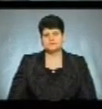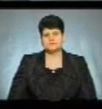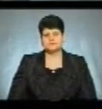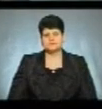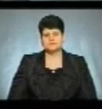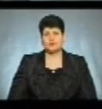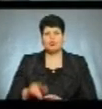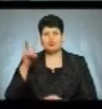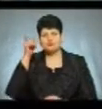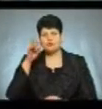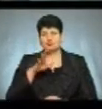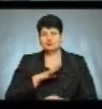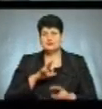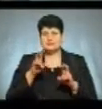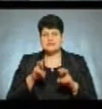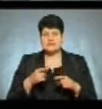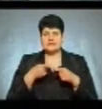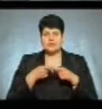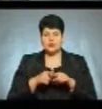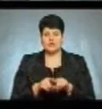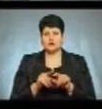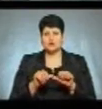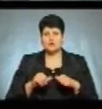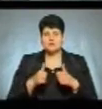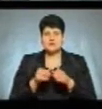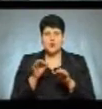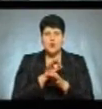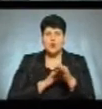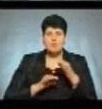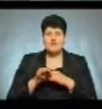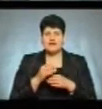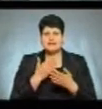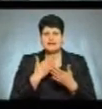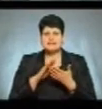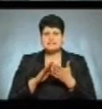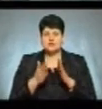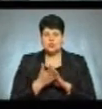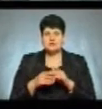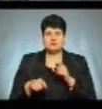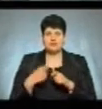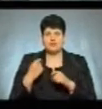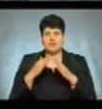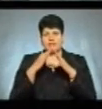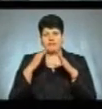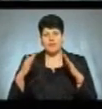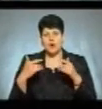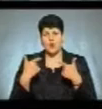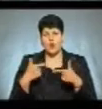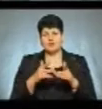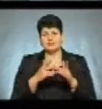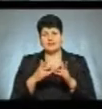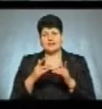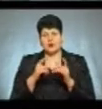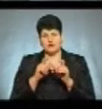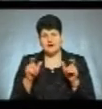У Чорткові відбулося засідання техногенної комісії. Обговорили ситуацію з пошкодженням даху готелю. Завтра відбудеться ще одне